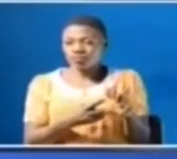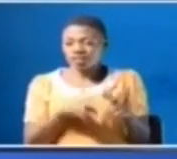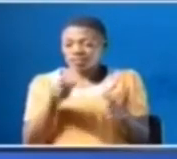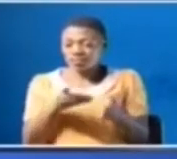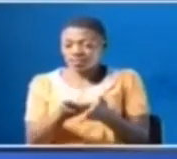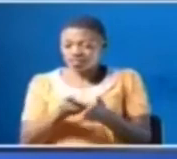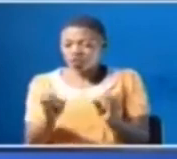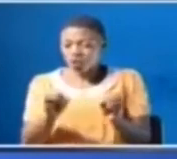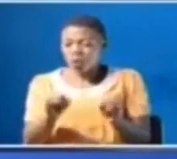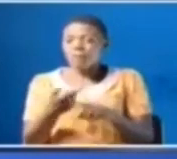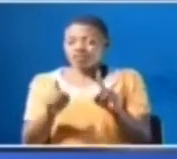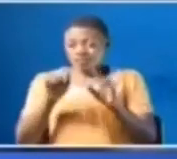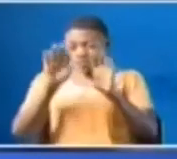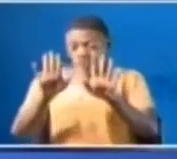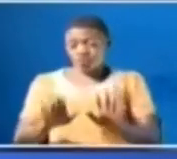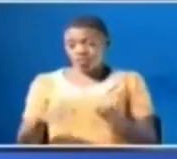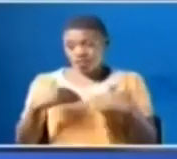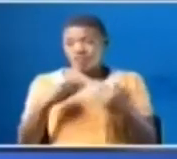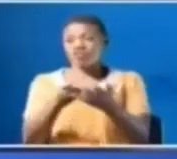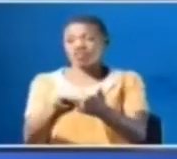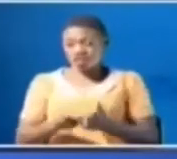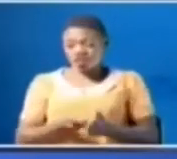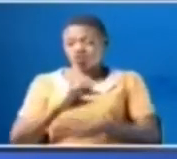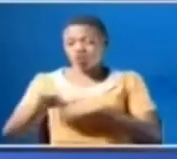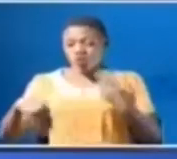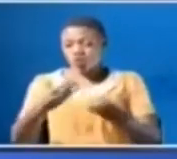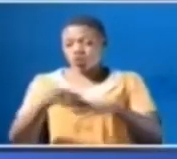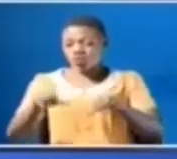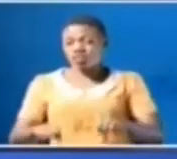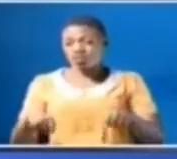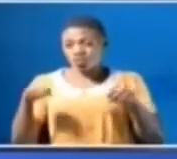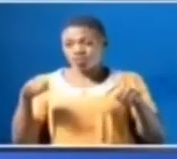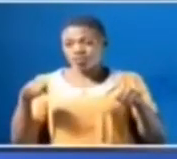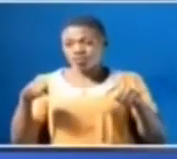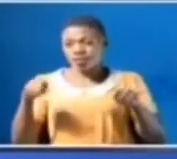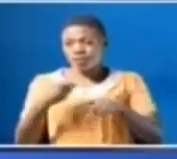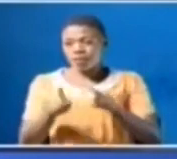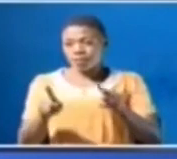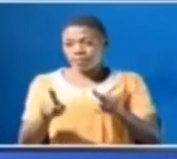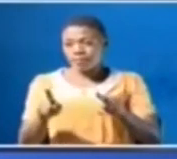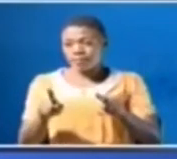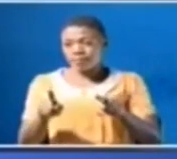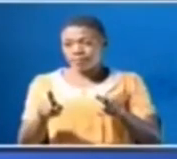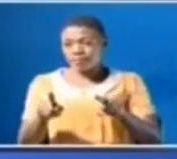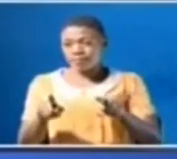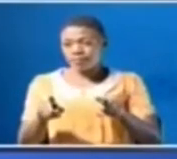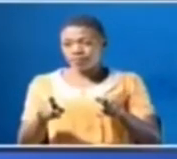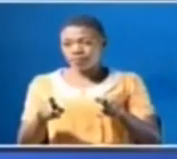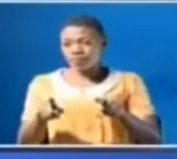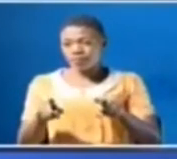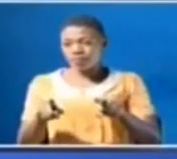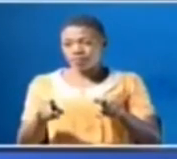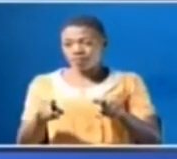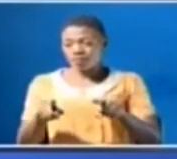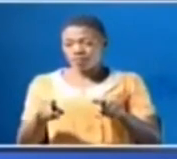wote. Yapaswa kuwa na mazungumzo katika washikadau na washikadau wote. Lakini changamoto ningependa